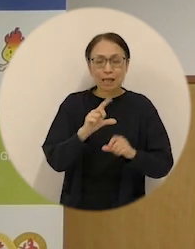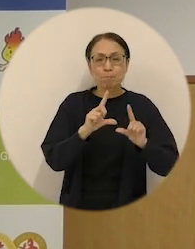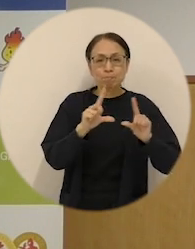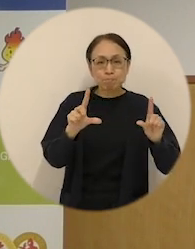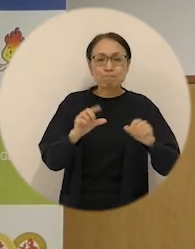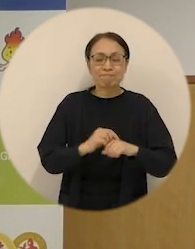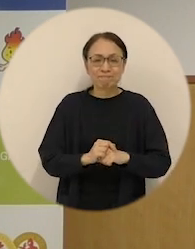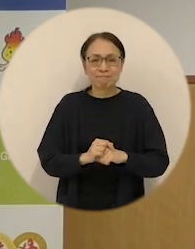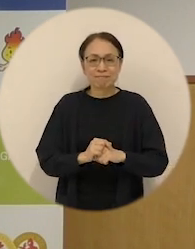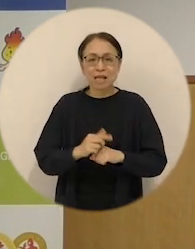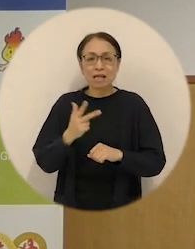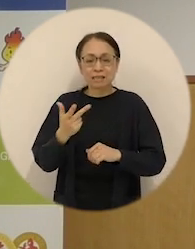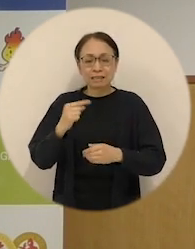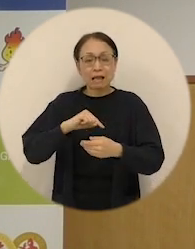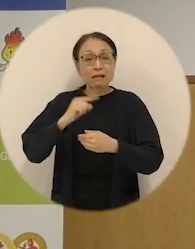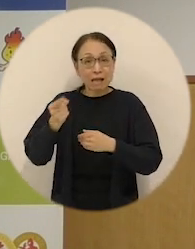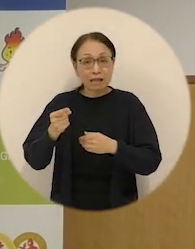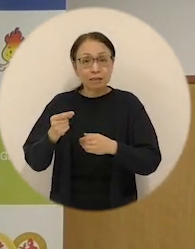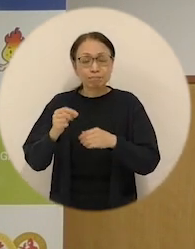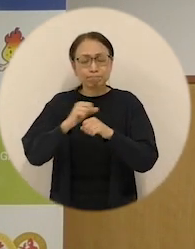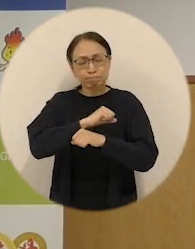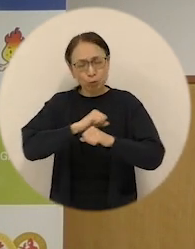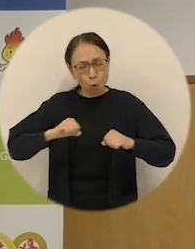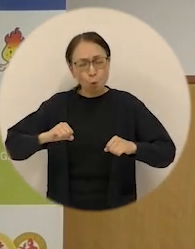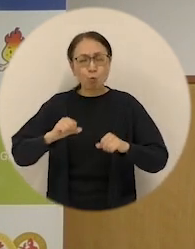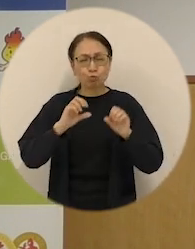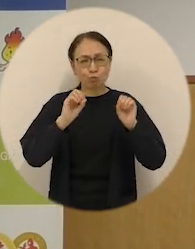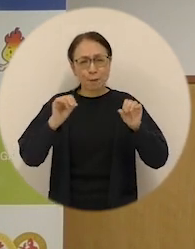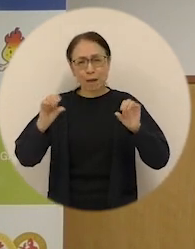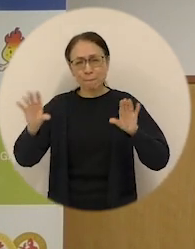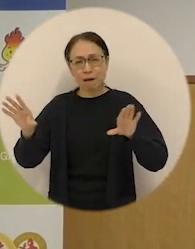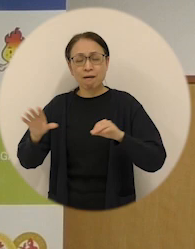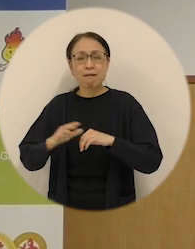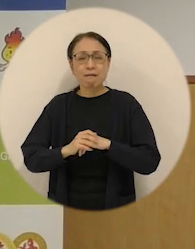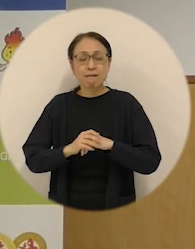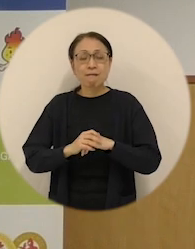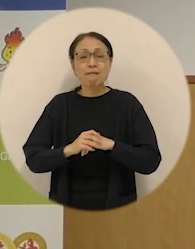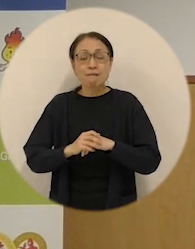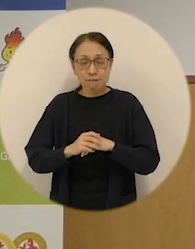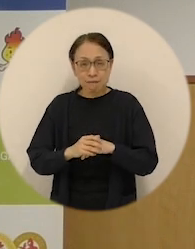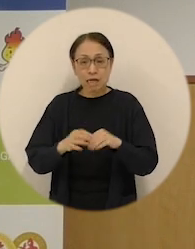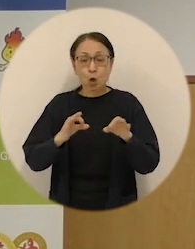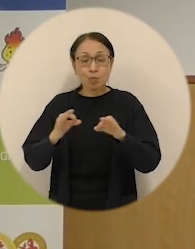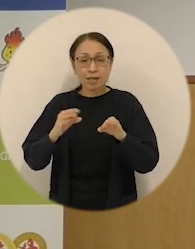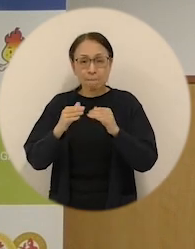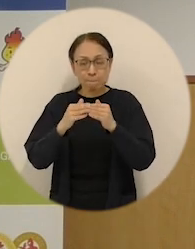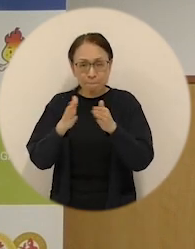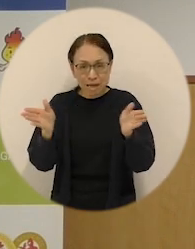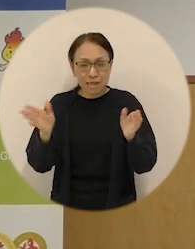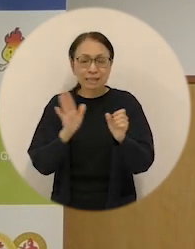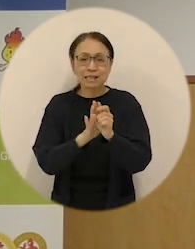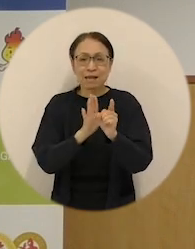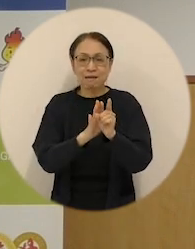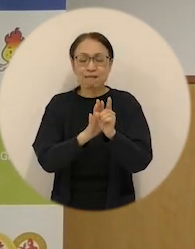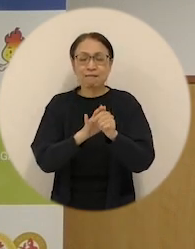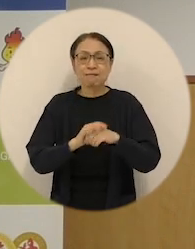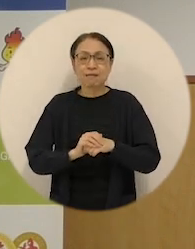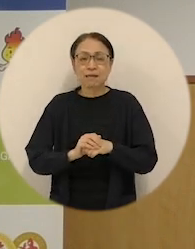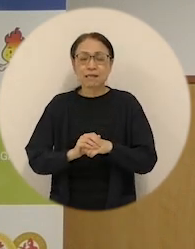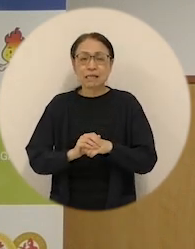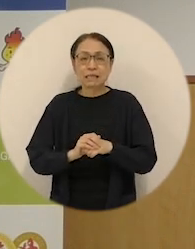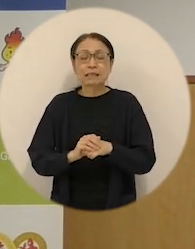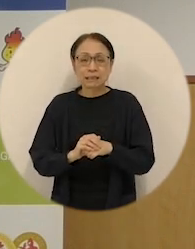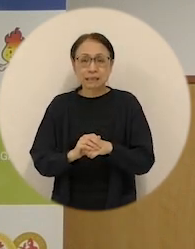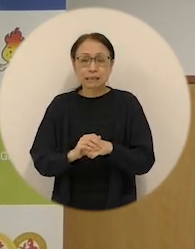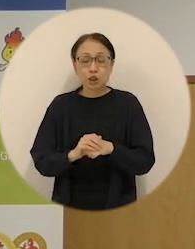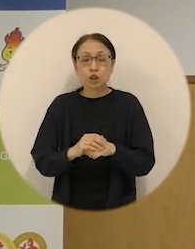内外に広く情報発信し、販路開拓などを支援するとともに、企業見学会、須賀川テ